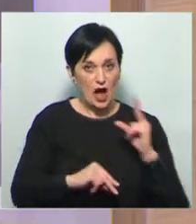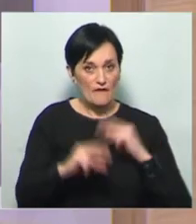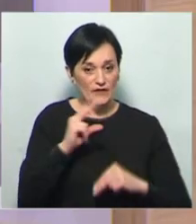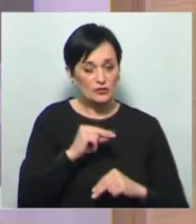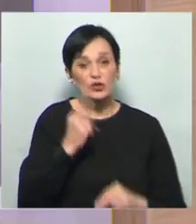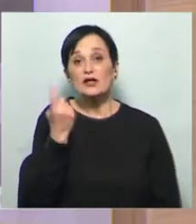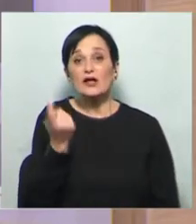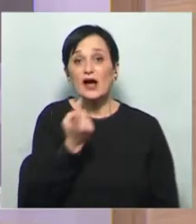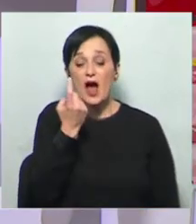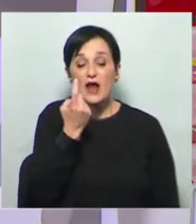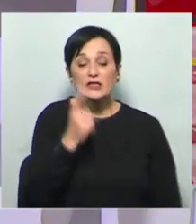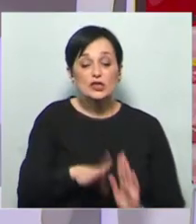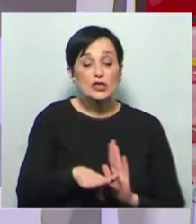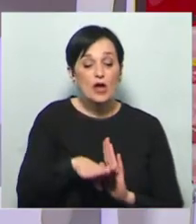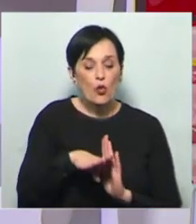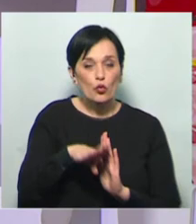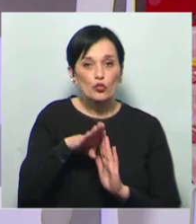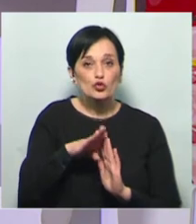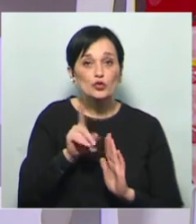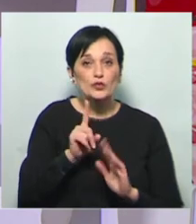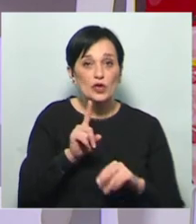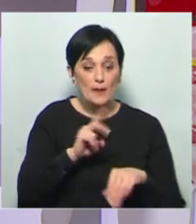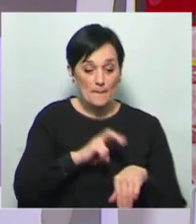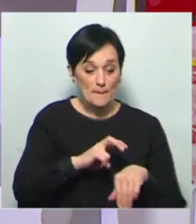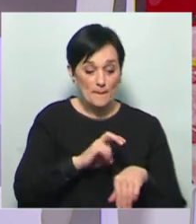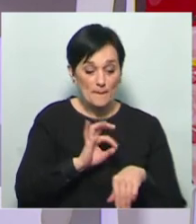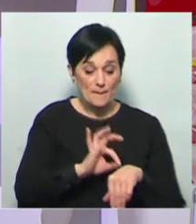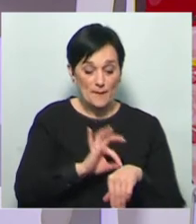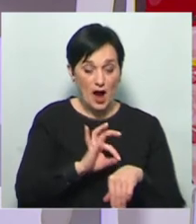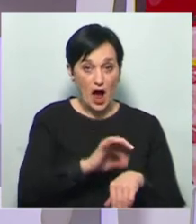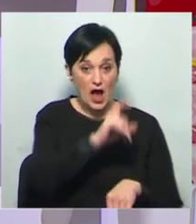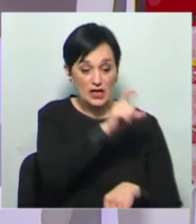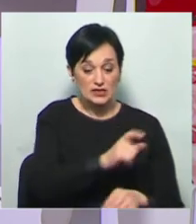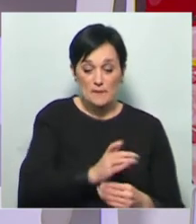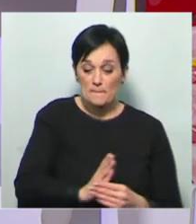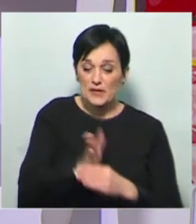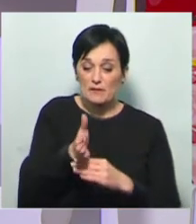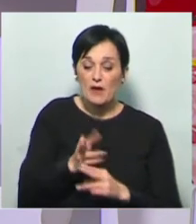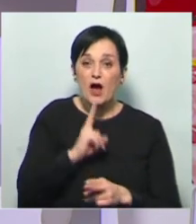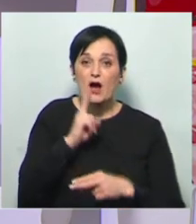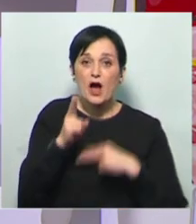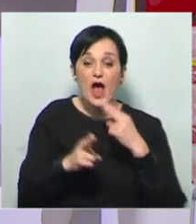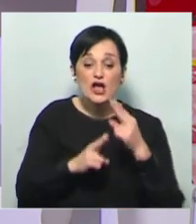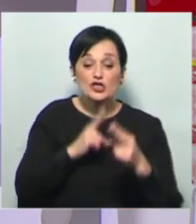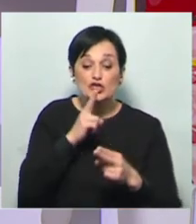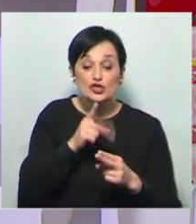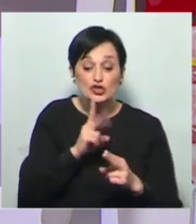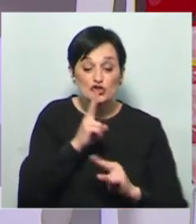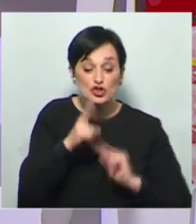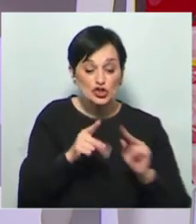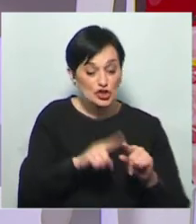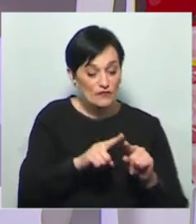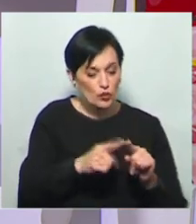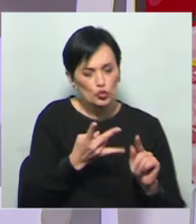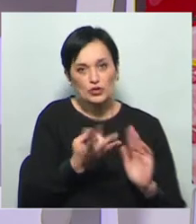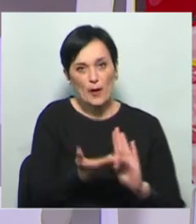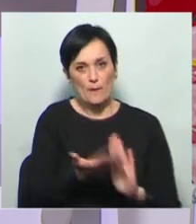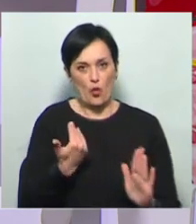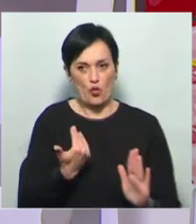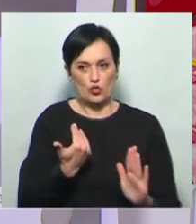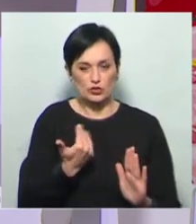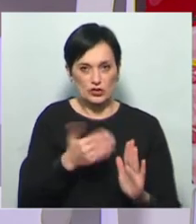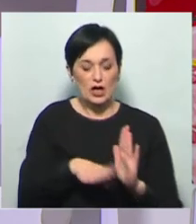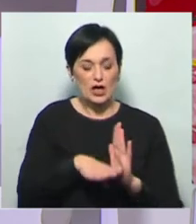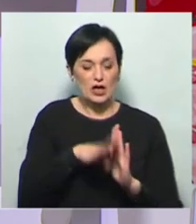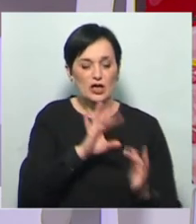გასათვალისწინებელია. ხარისხის გაუმჯობესება ყოველთვის ნიშნავს, რომ პაციენტი ის შივილი, რომელიცაც მიმართავს ის ექიმს, რაღაცა ის შივილი უნდა მოუხსნას ზუსტად და ეს გარკვეულად გაუმჯობესებს